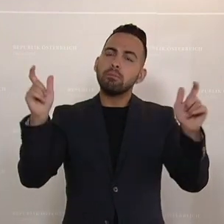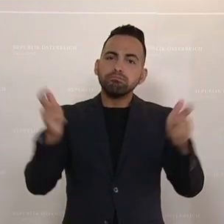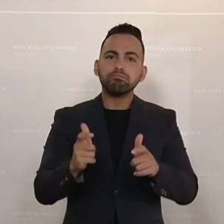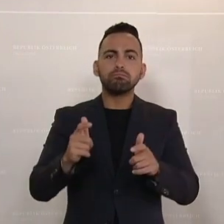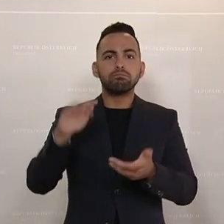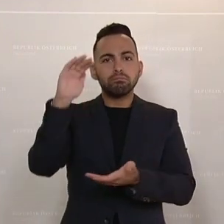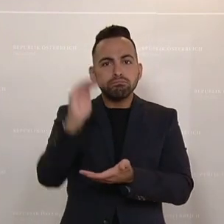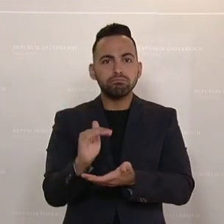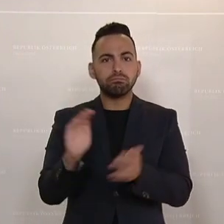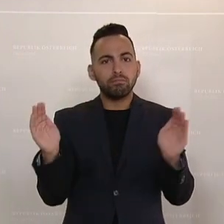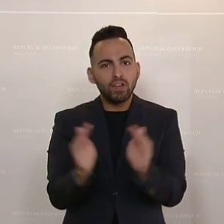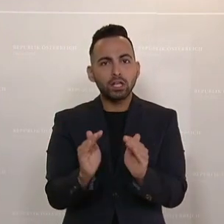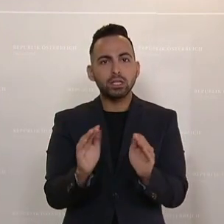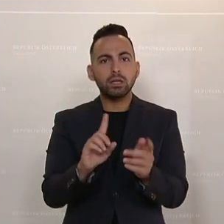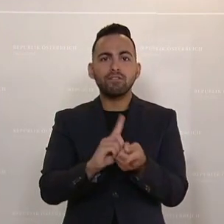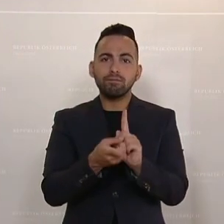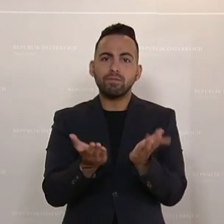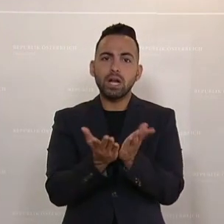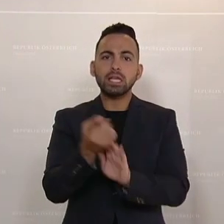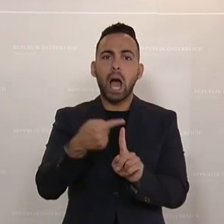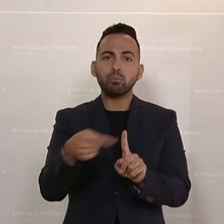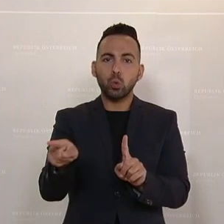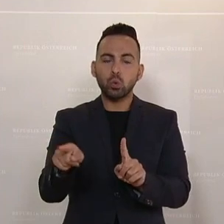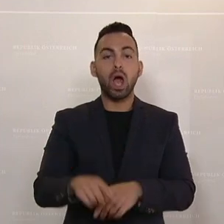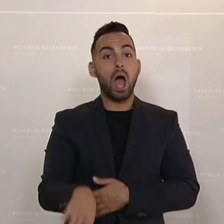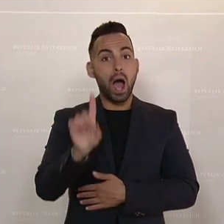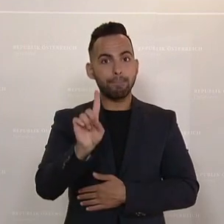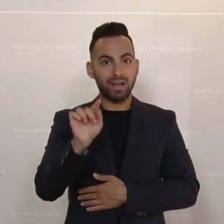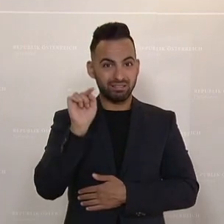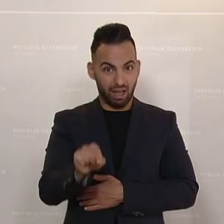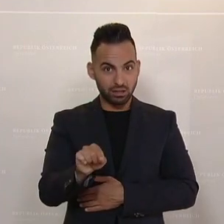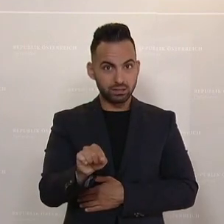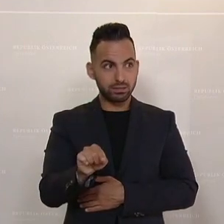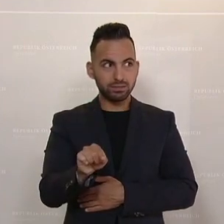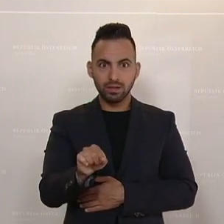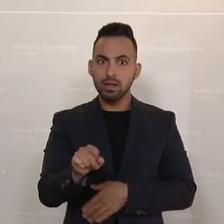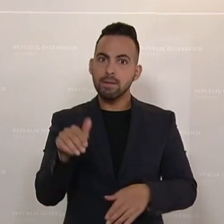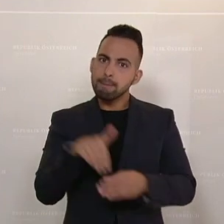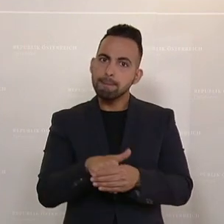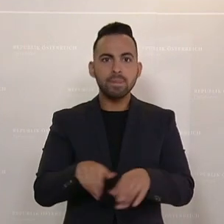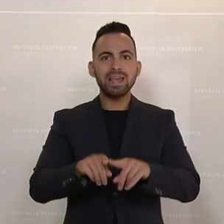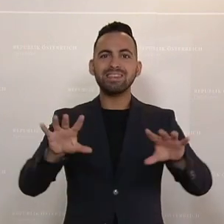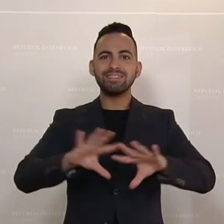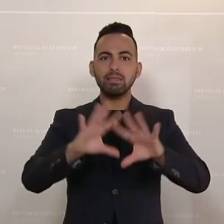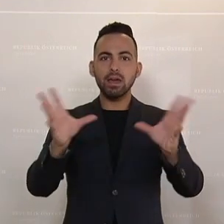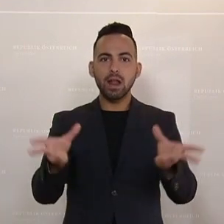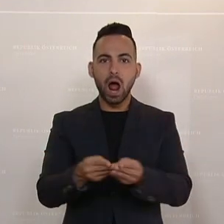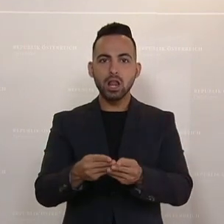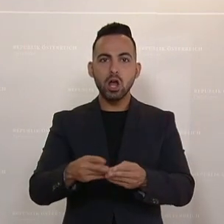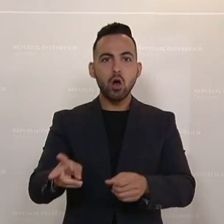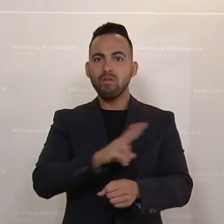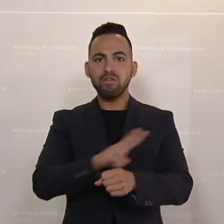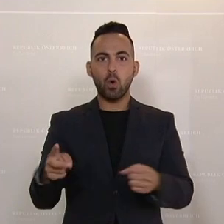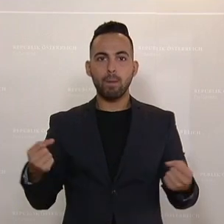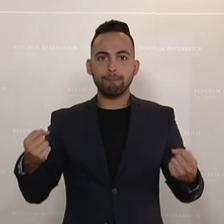sein. Das, was hier vorliegt, meine sehr geehrten Damen und Herren, das, was hier vorliegt, ist aber quasi eine Generalbevollmächtigung, ein